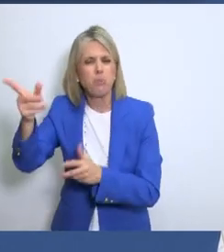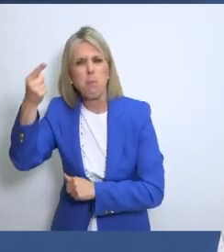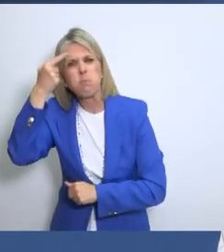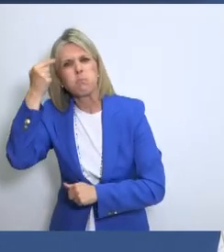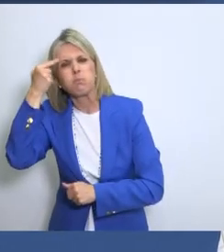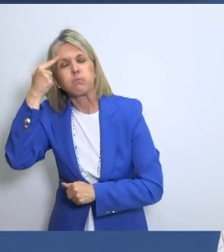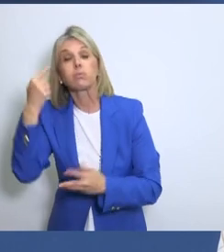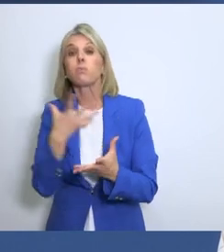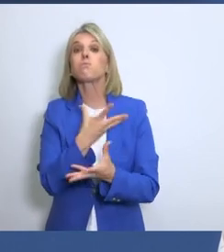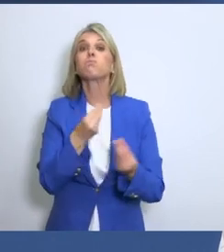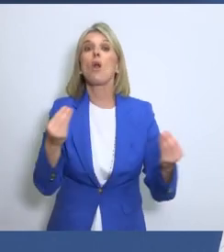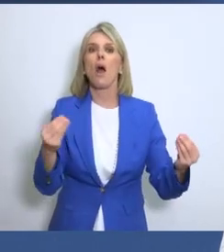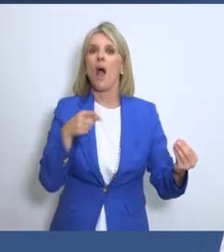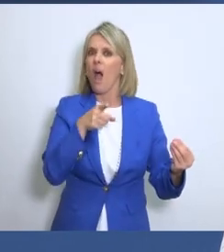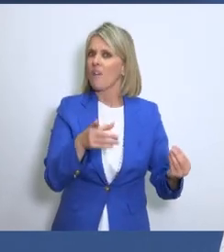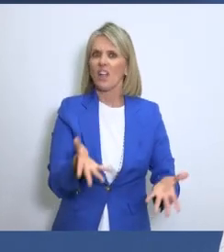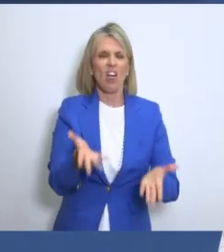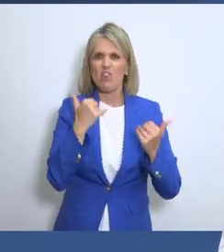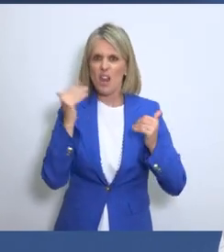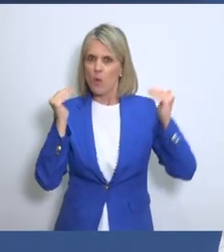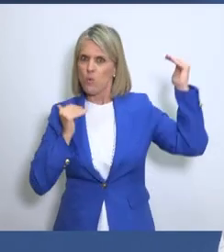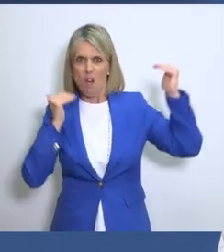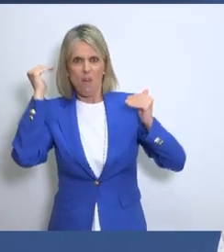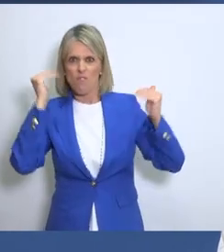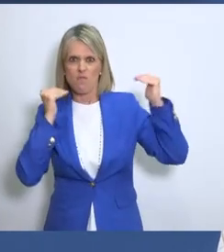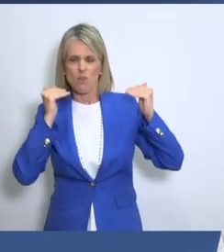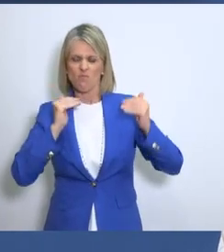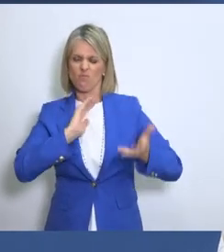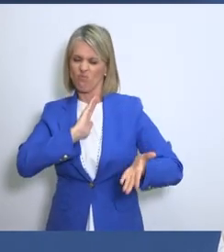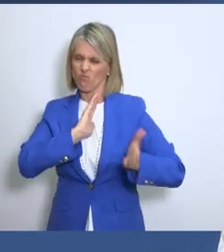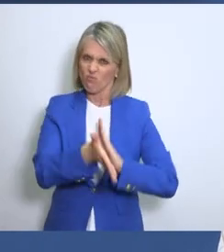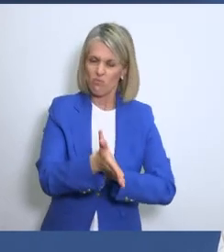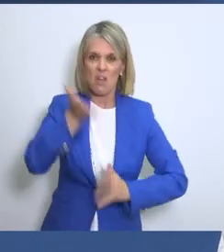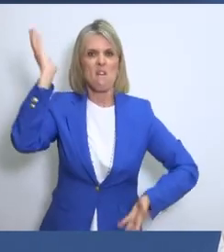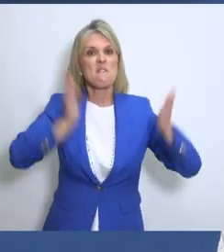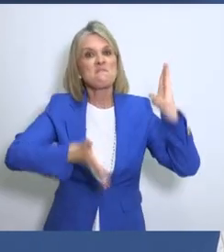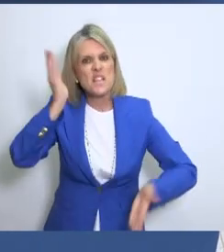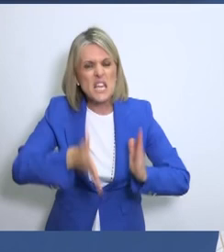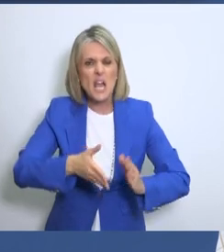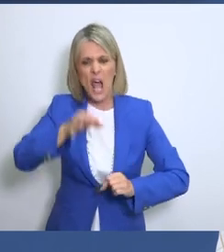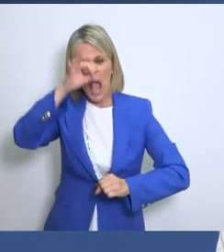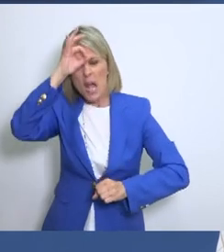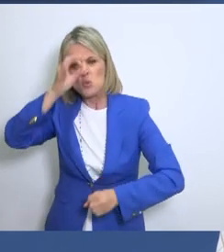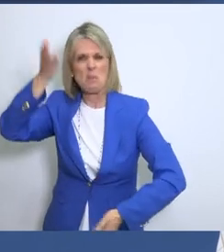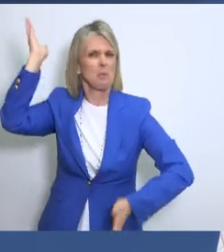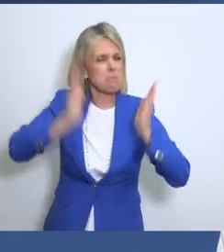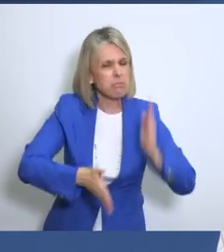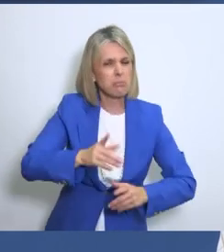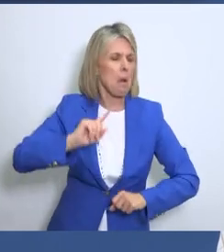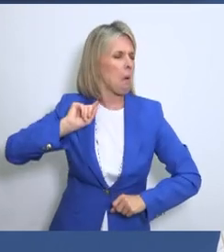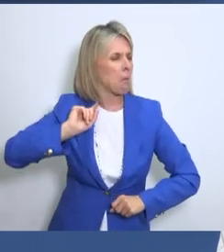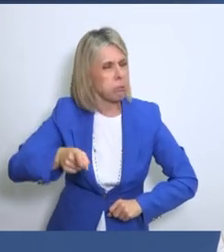δεν διστάζουν να χρησιμοποιήσουν την πιο ομή βία και καταστολή την οποία